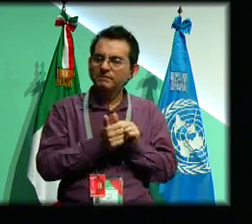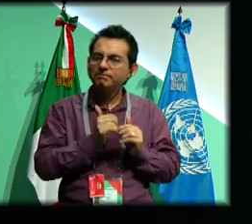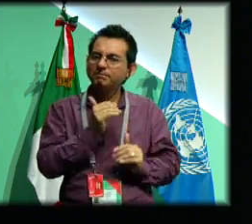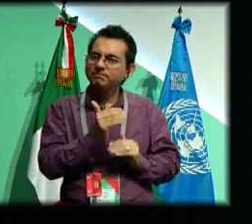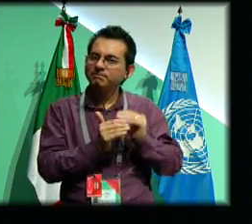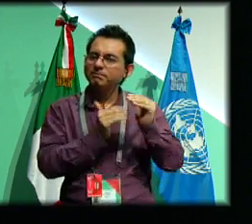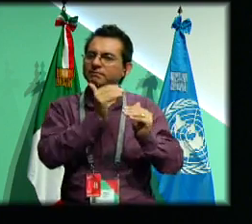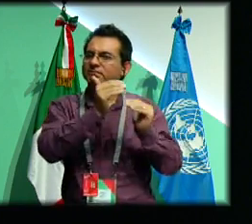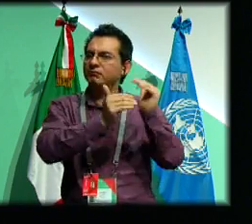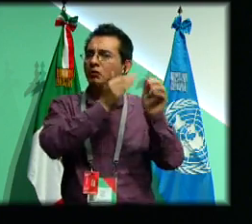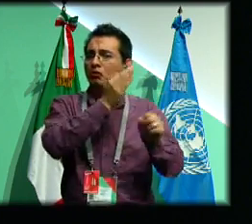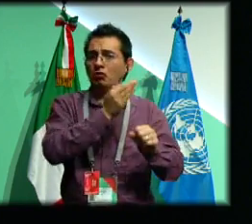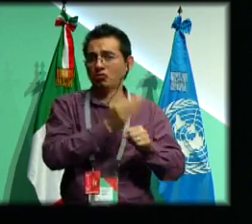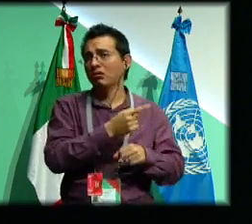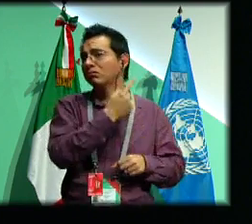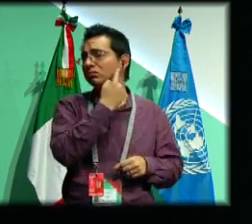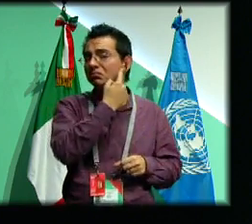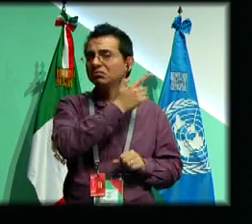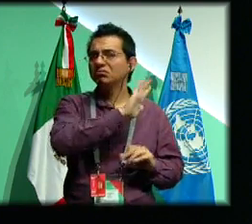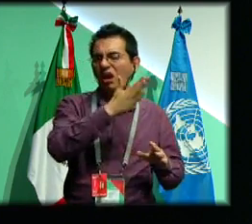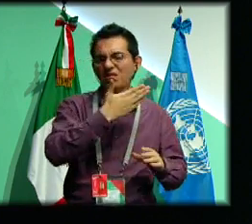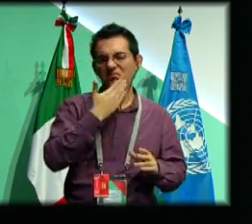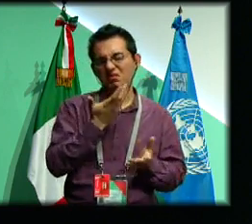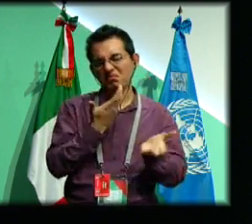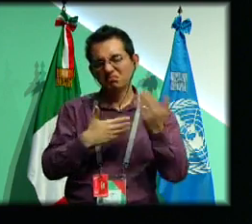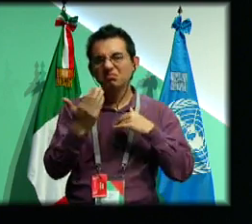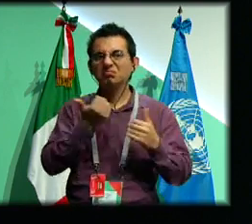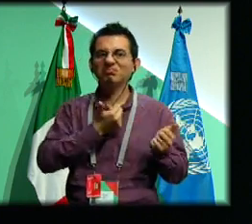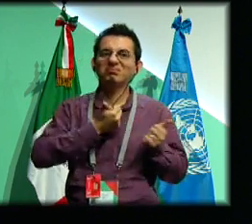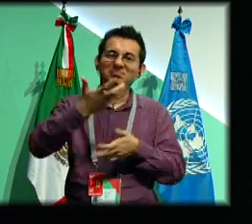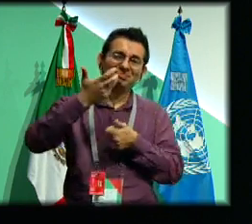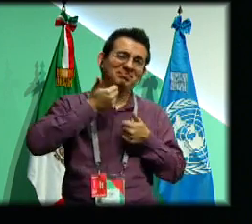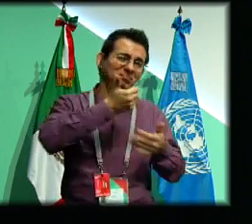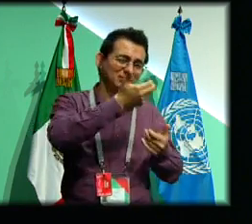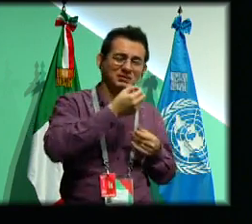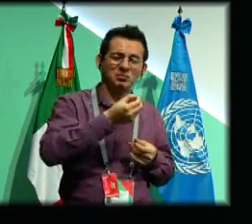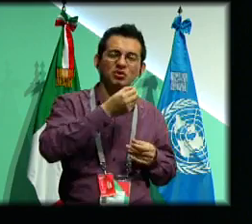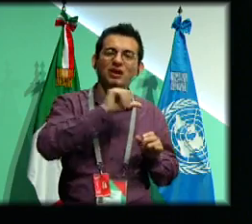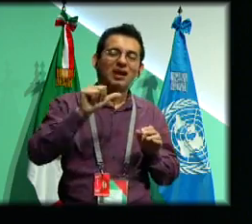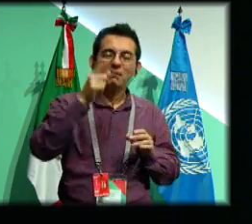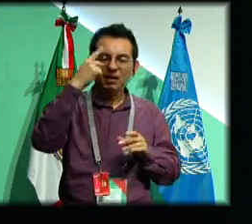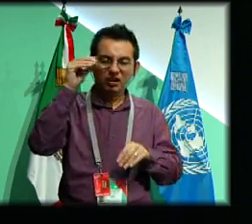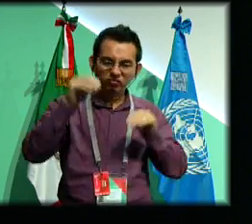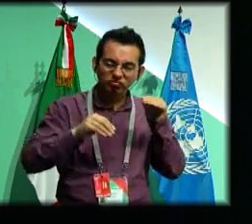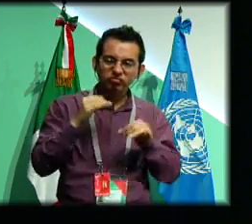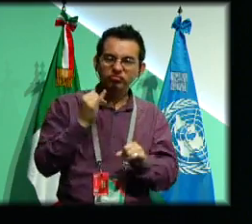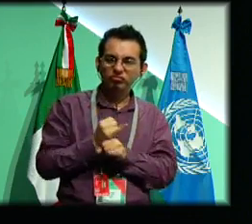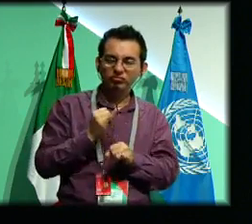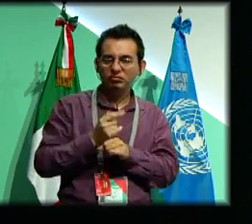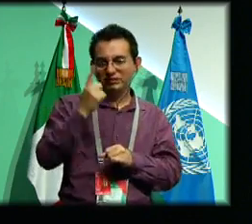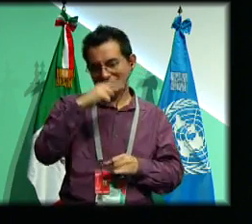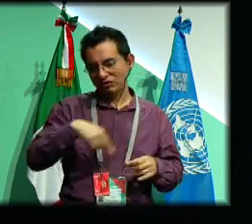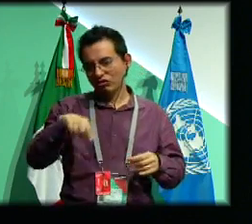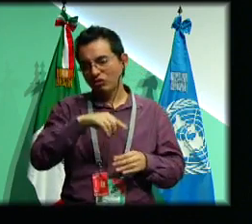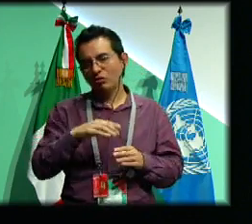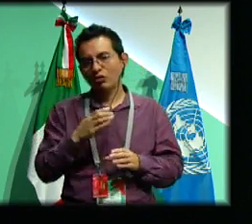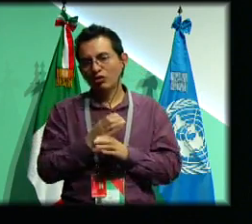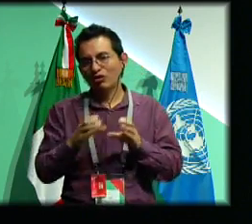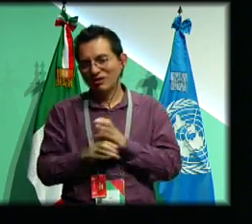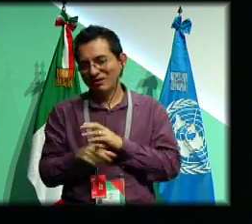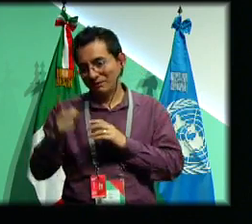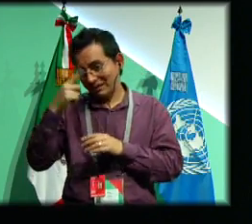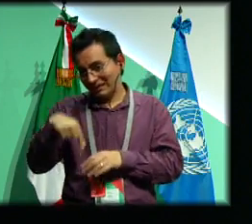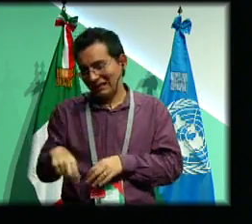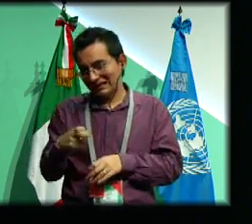s'améliorer. Maintenant, ils sont exportateurs de services. Donc, cette capacité de permettre le commerce entre des économies